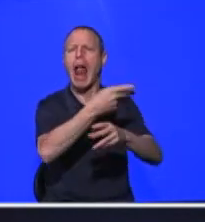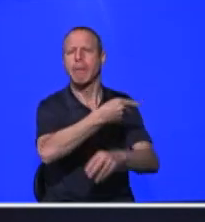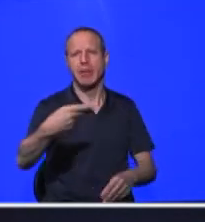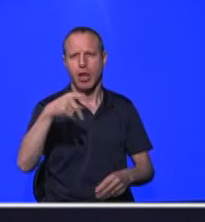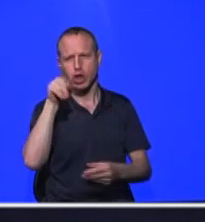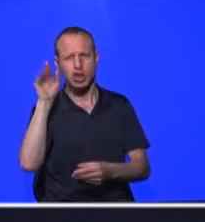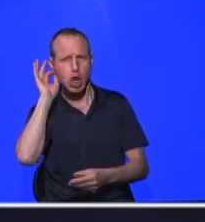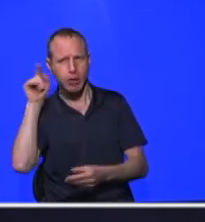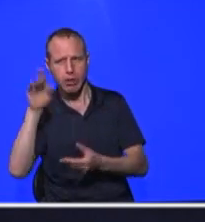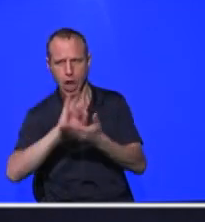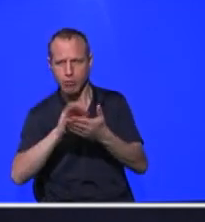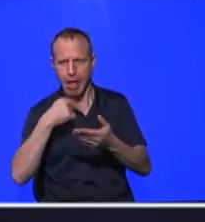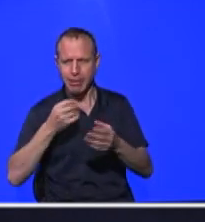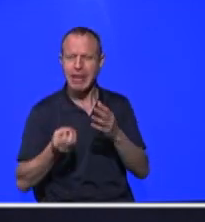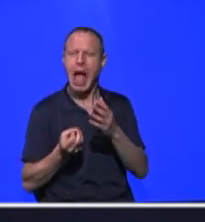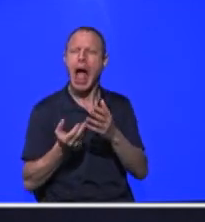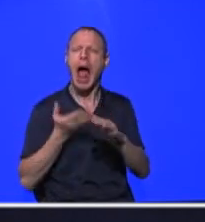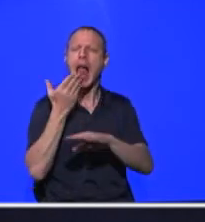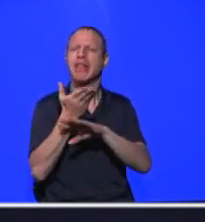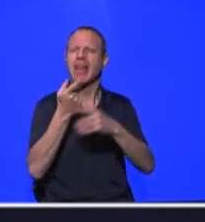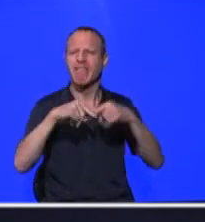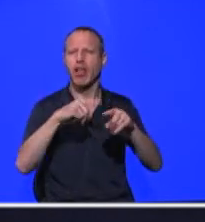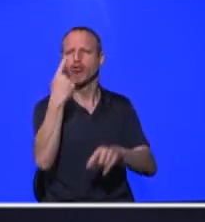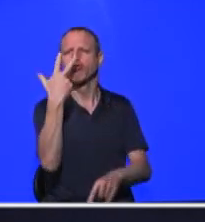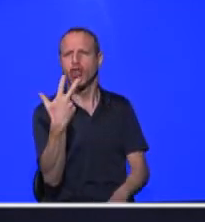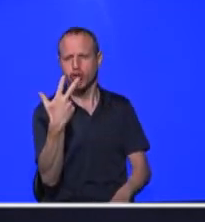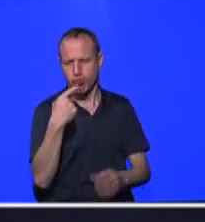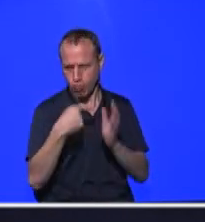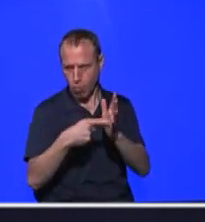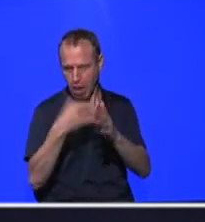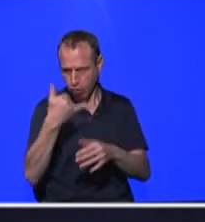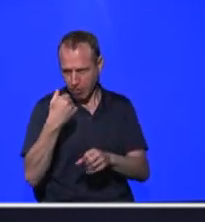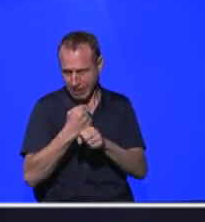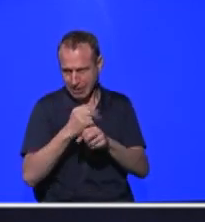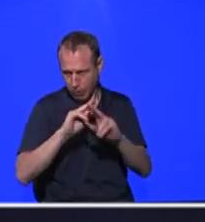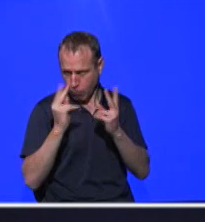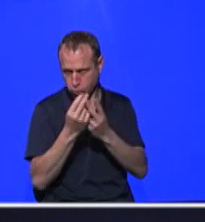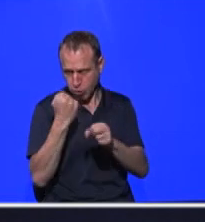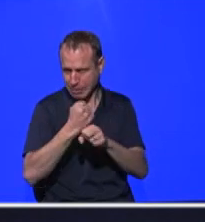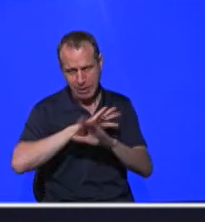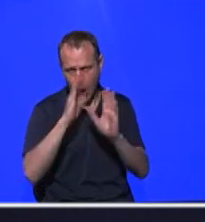לך, אני עליתי לוועדת שליש, לדוגמה. עכשיו עשיתי קבוצות, עשיתי הכל.